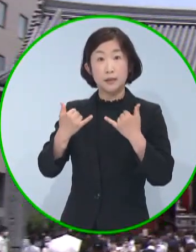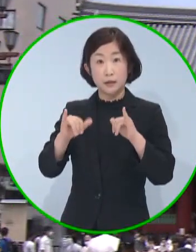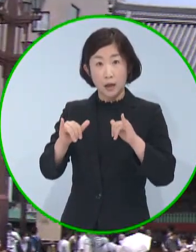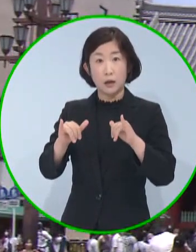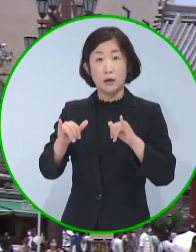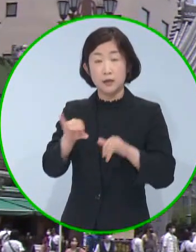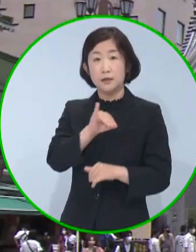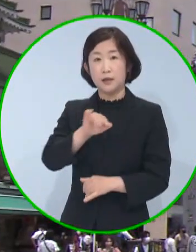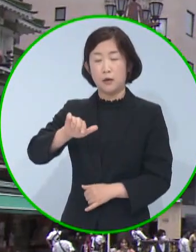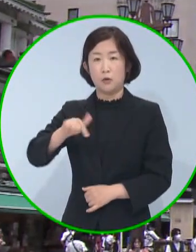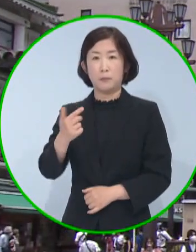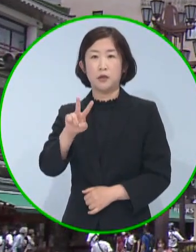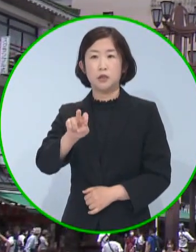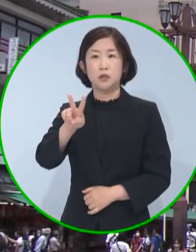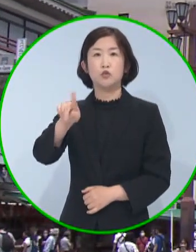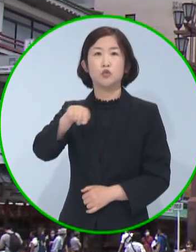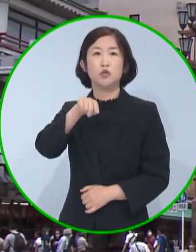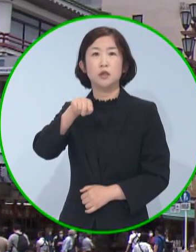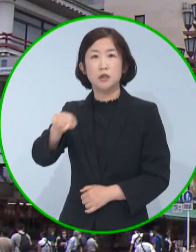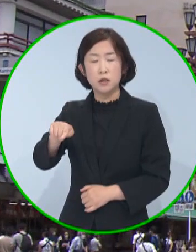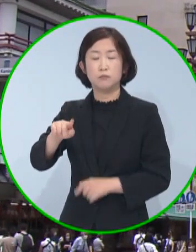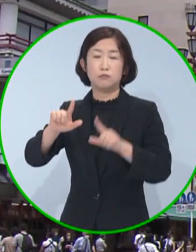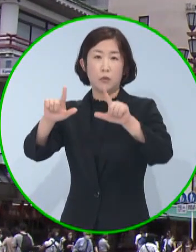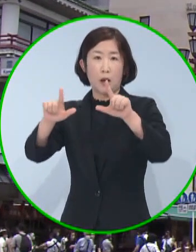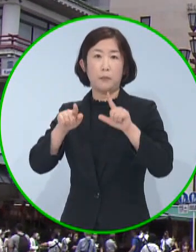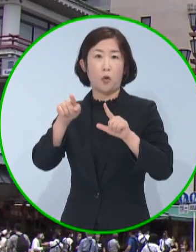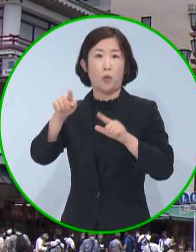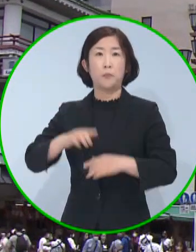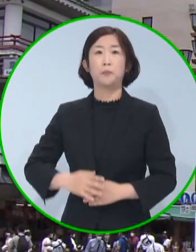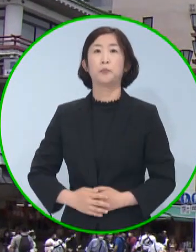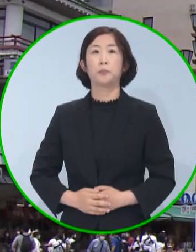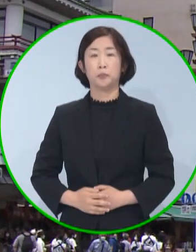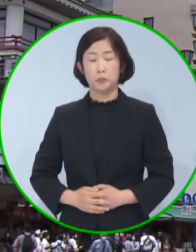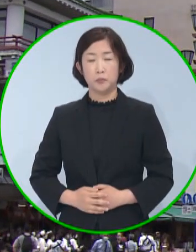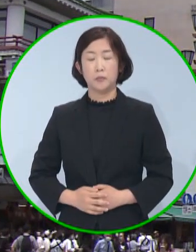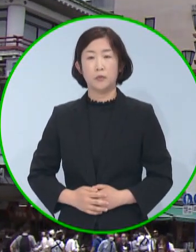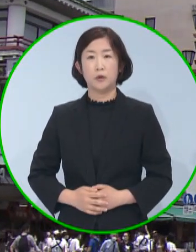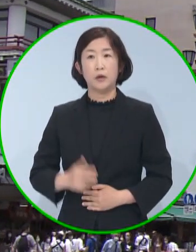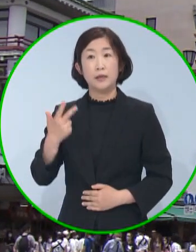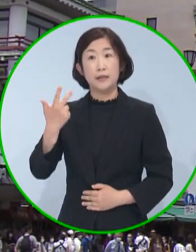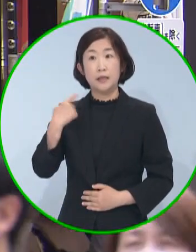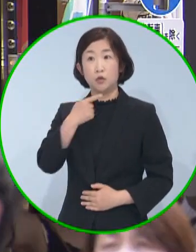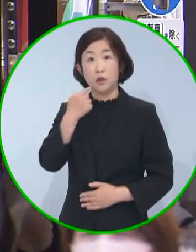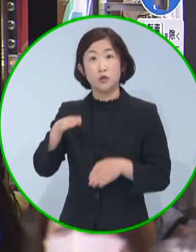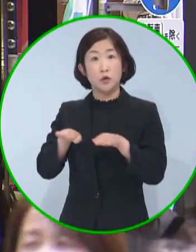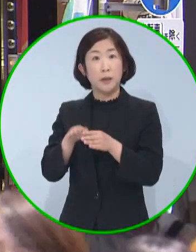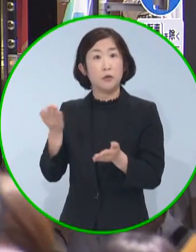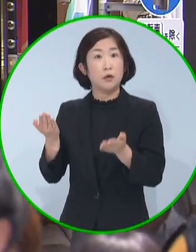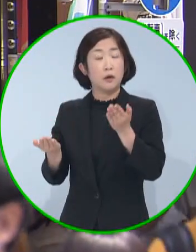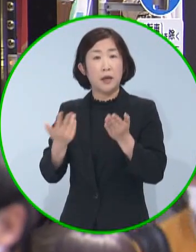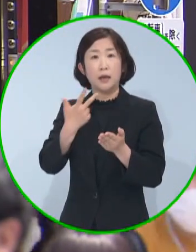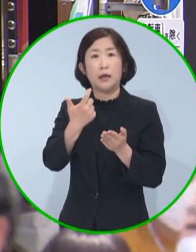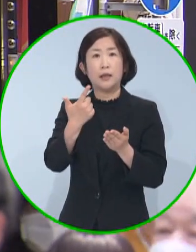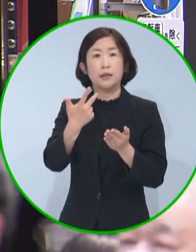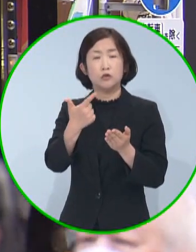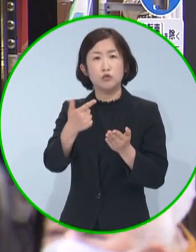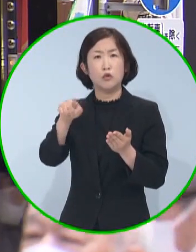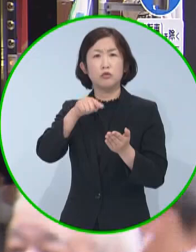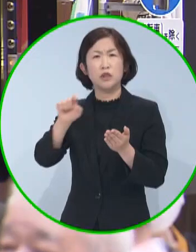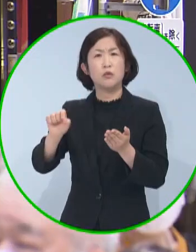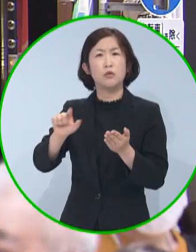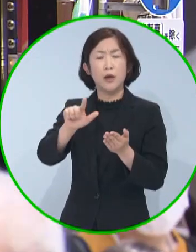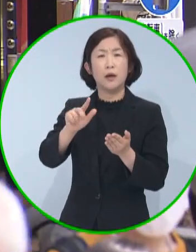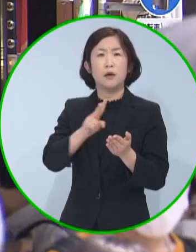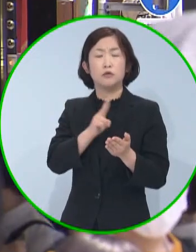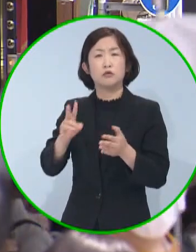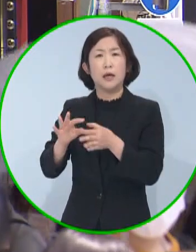に1622人確認されたと発表しました先週の日曜日より76人増え